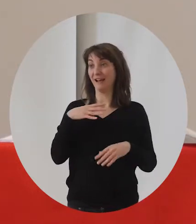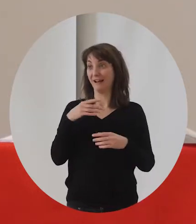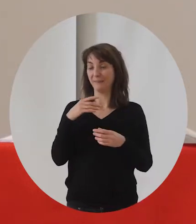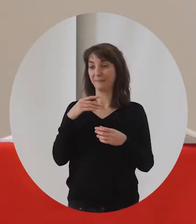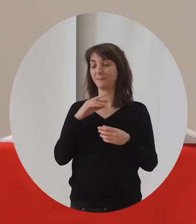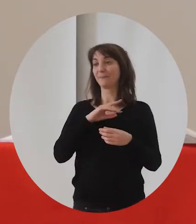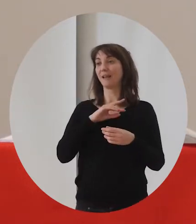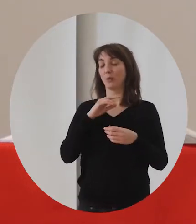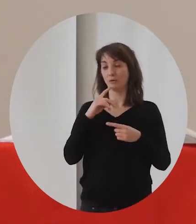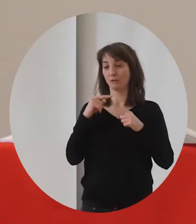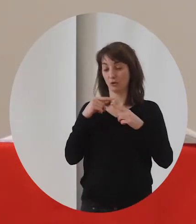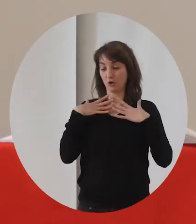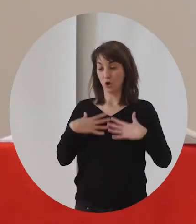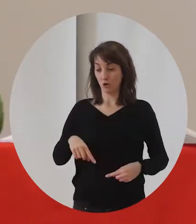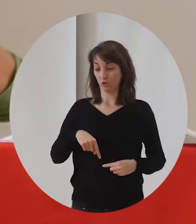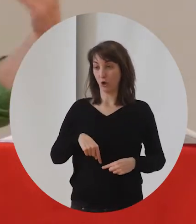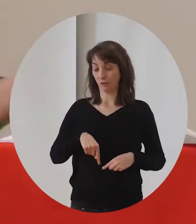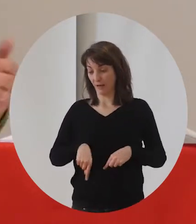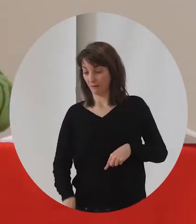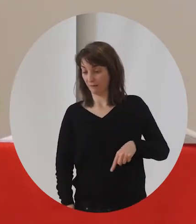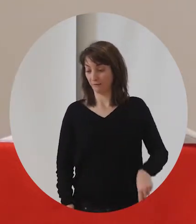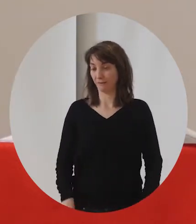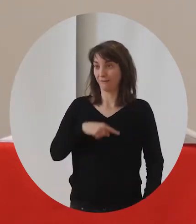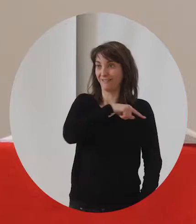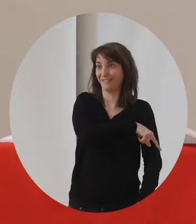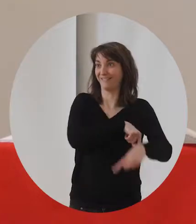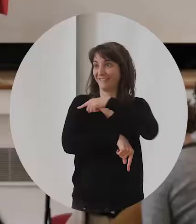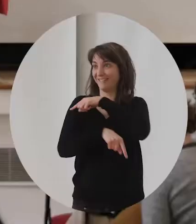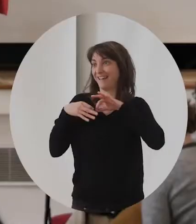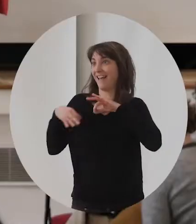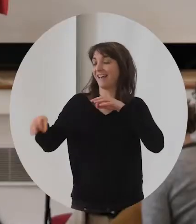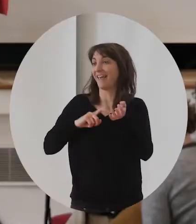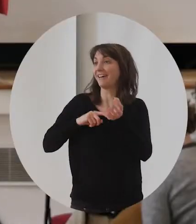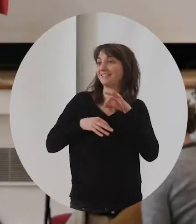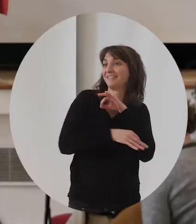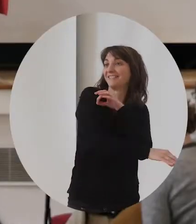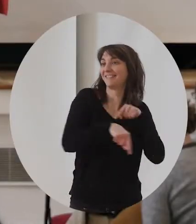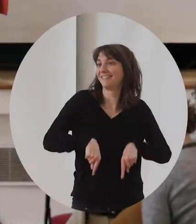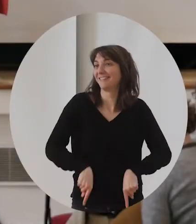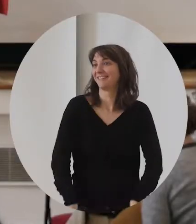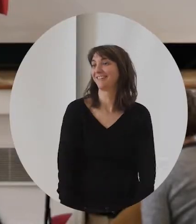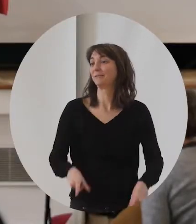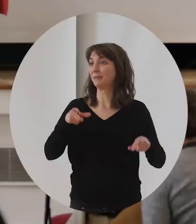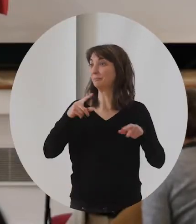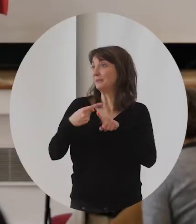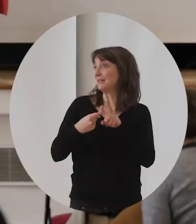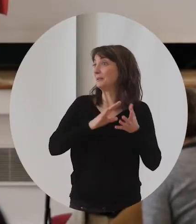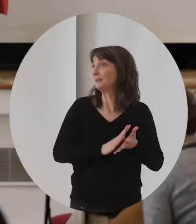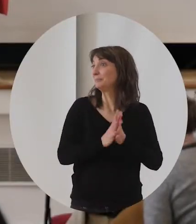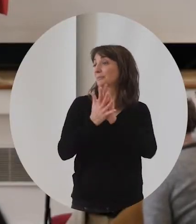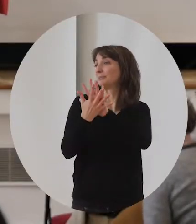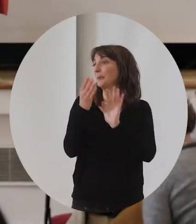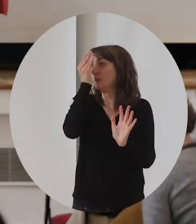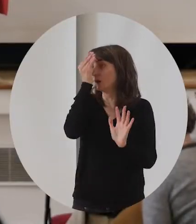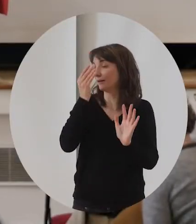centre de l'axe du corps vers les extrémités. Et cette maturation, évidemment, va